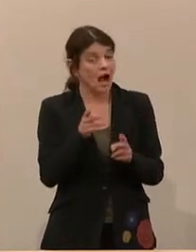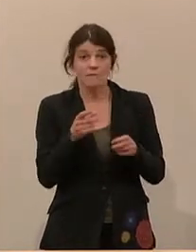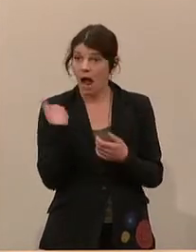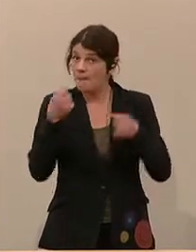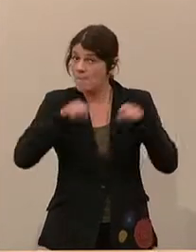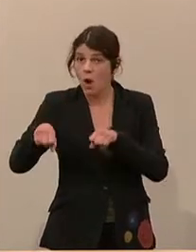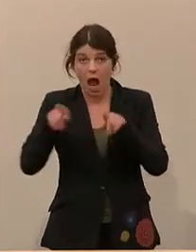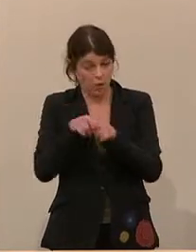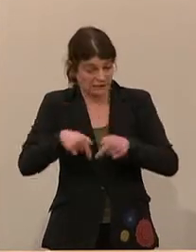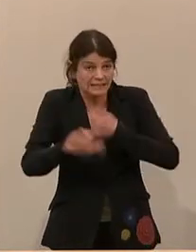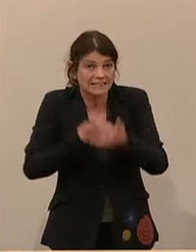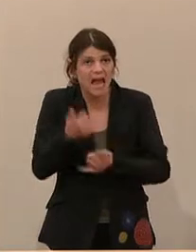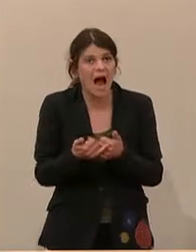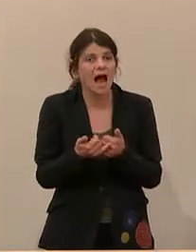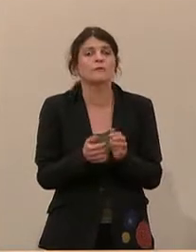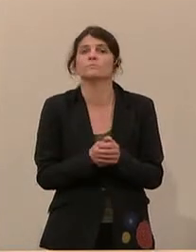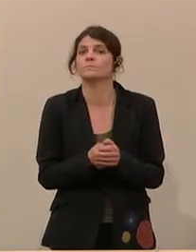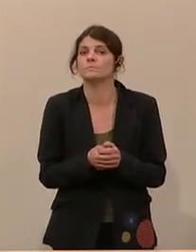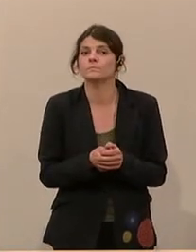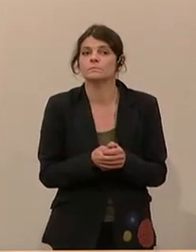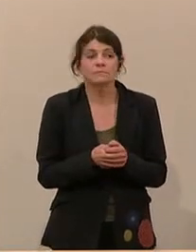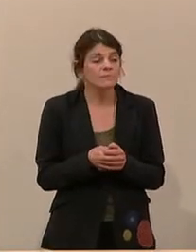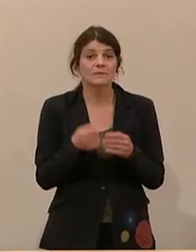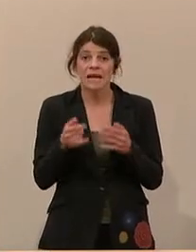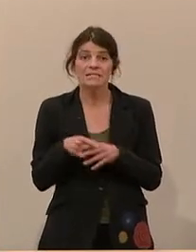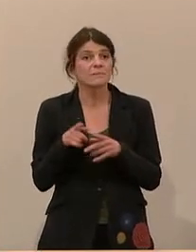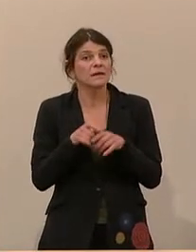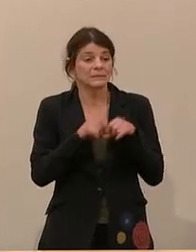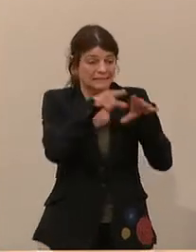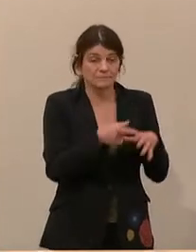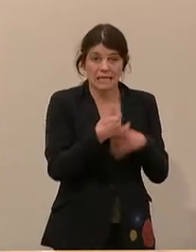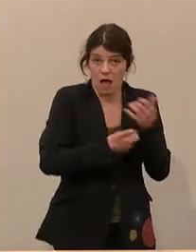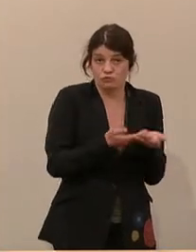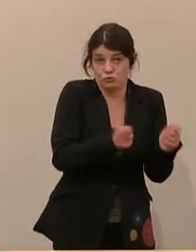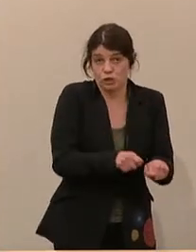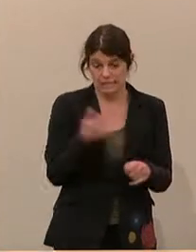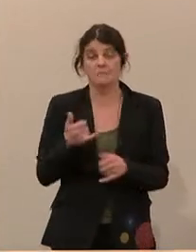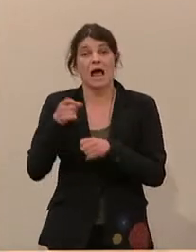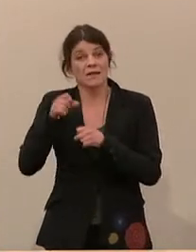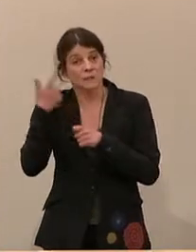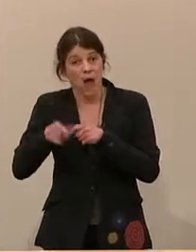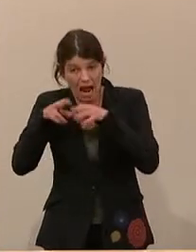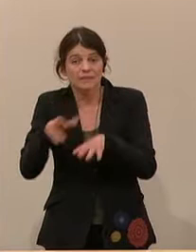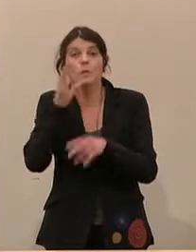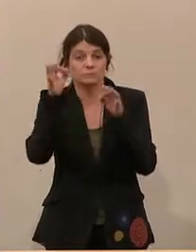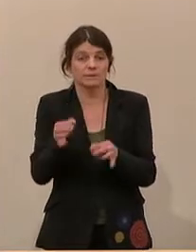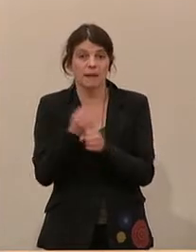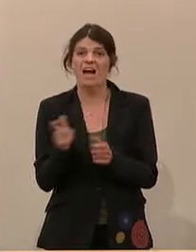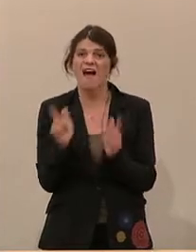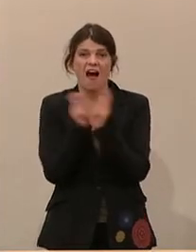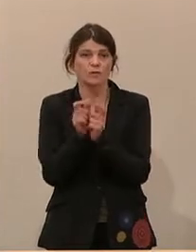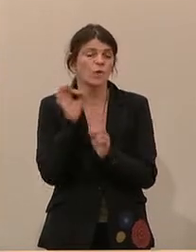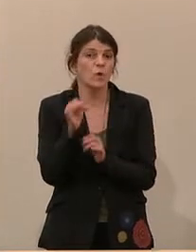möglich gewesen, auch heuer im 17. Jahr schon beschlossen, im 18. Jahr einzusetzen, dass die Haftungen